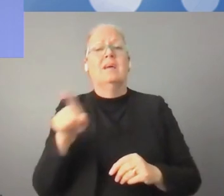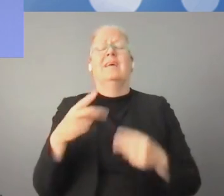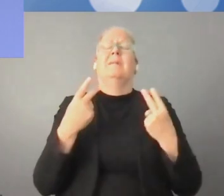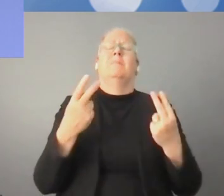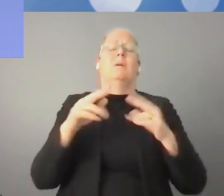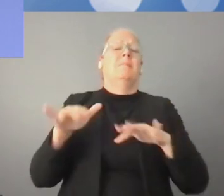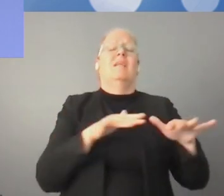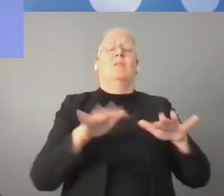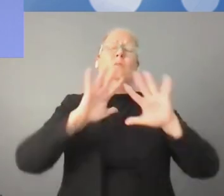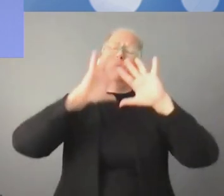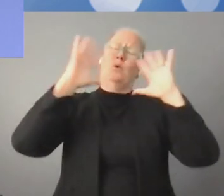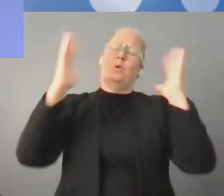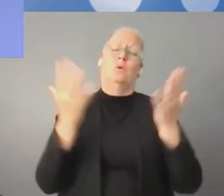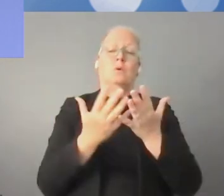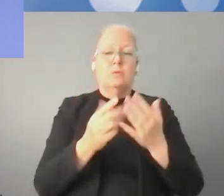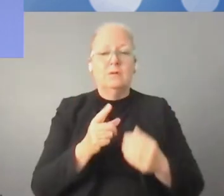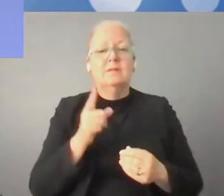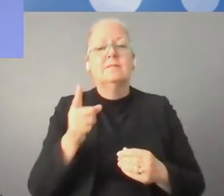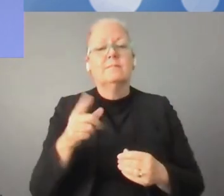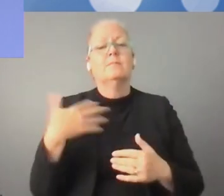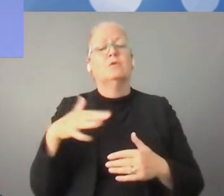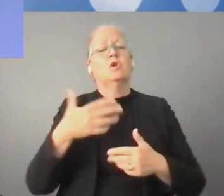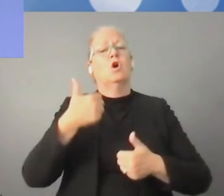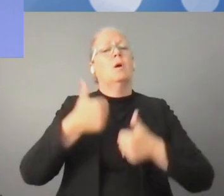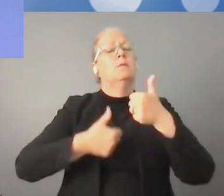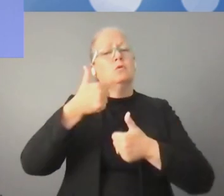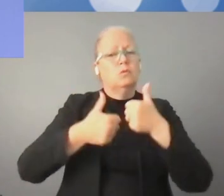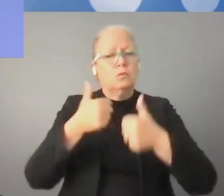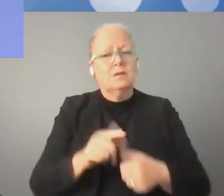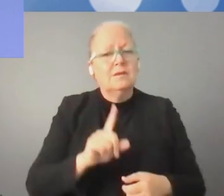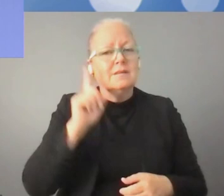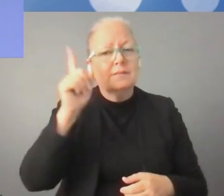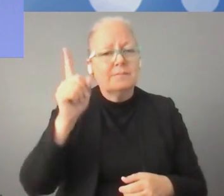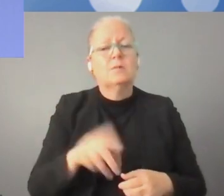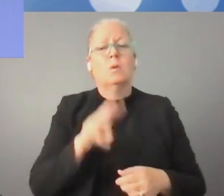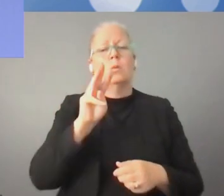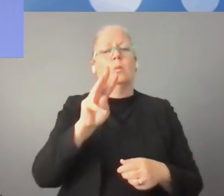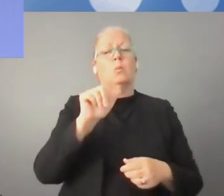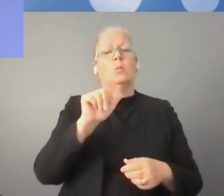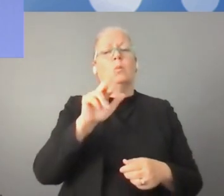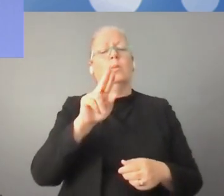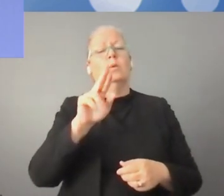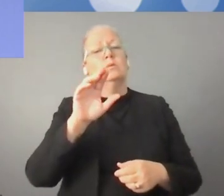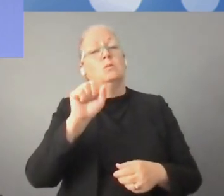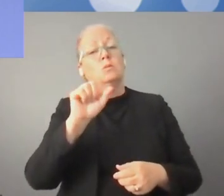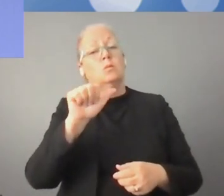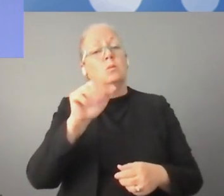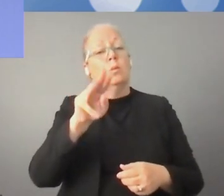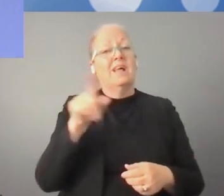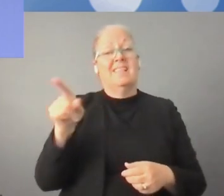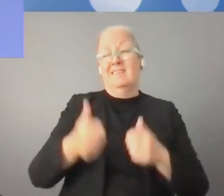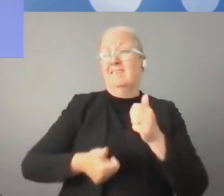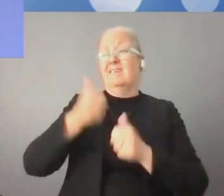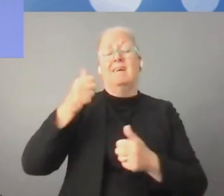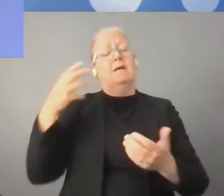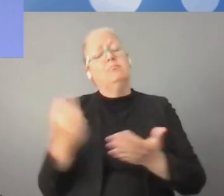学习这个 piano， 而且他18岁的时候，他已经在巴黎